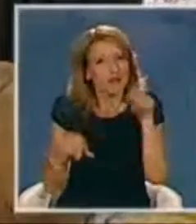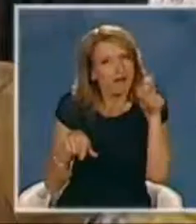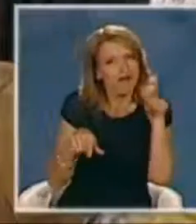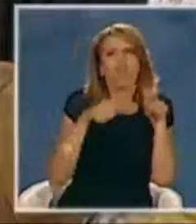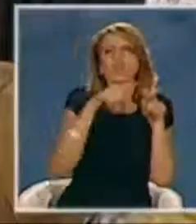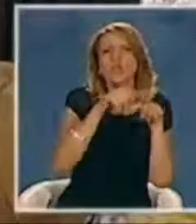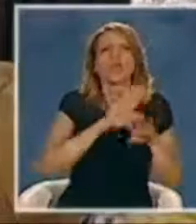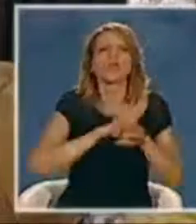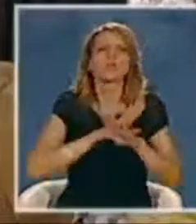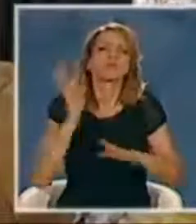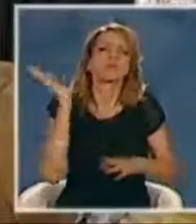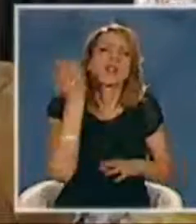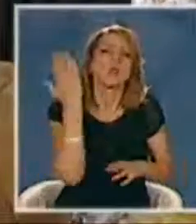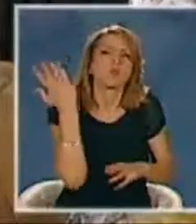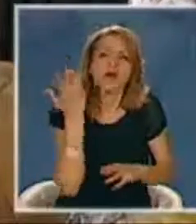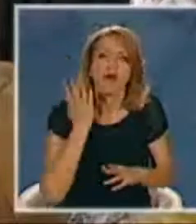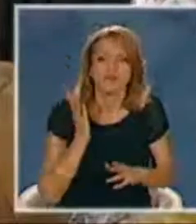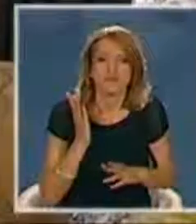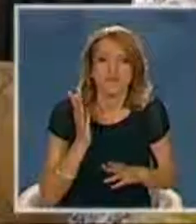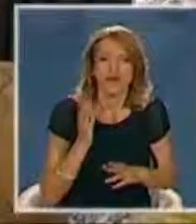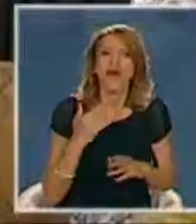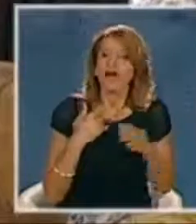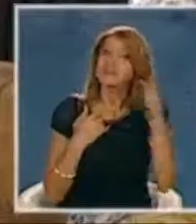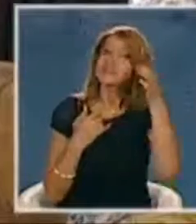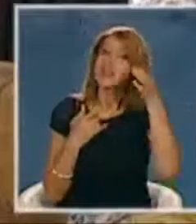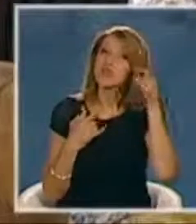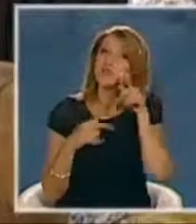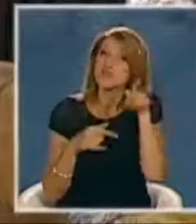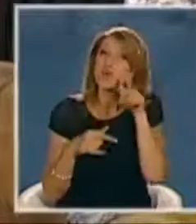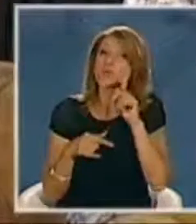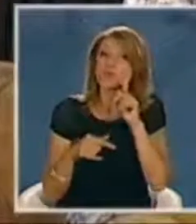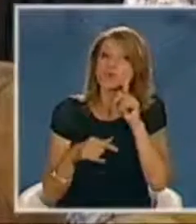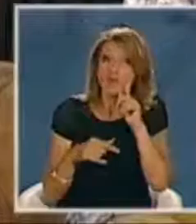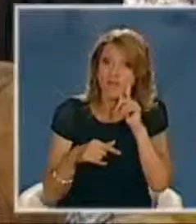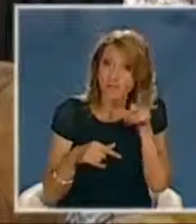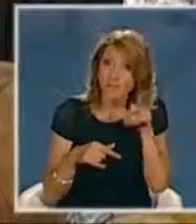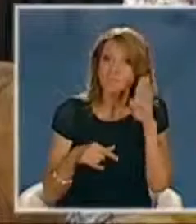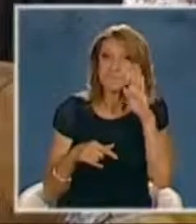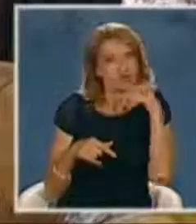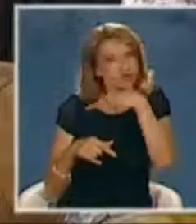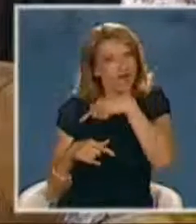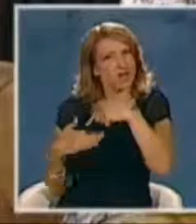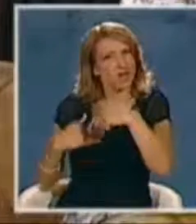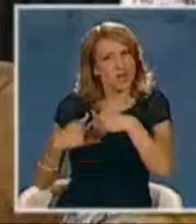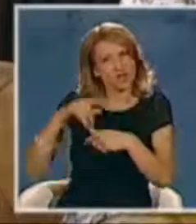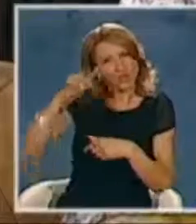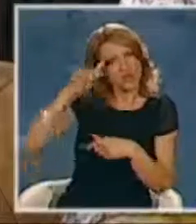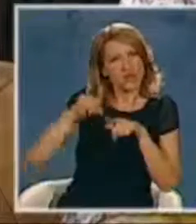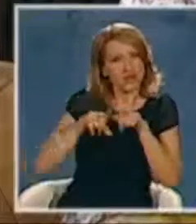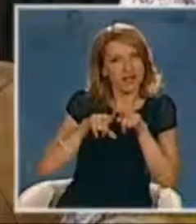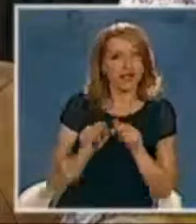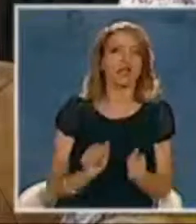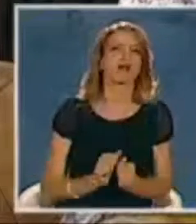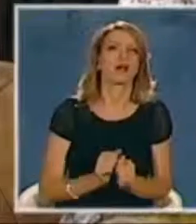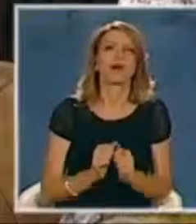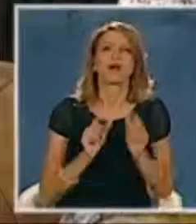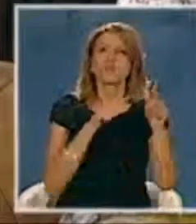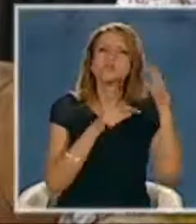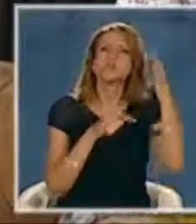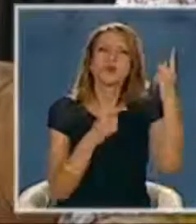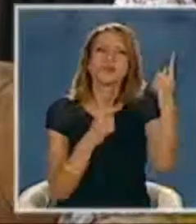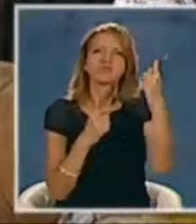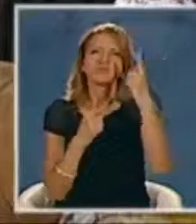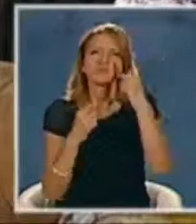сме си коментирали, не сме си говорили. Сънувам го, бащата на тази моя приятелка, в една тъмнина. И